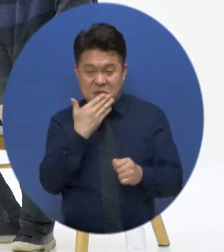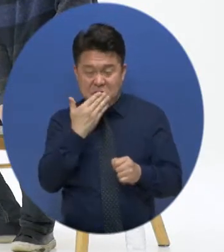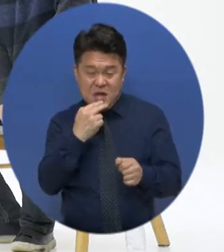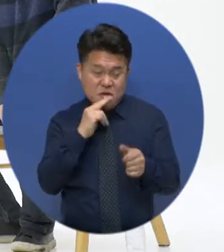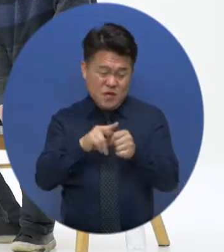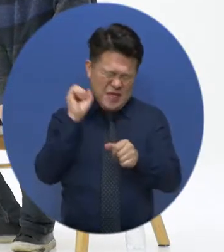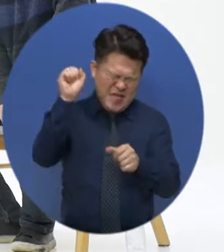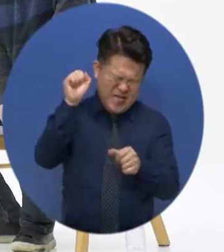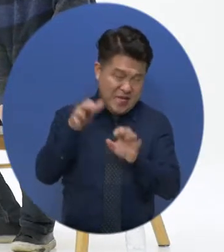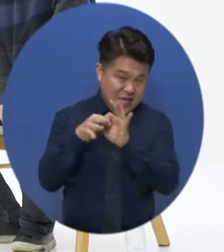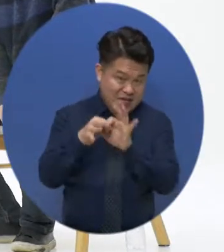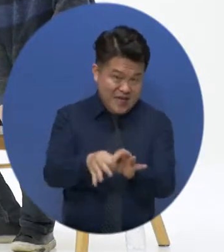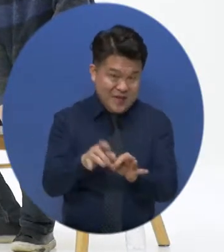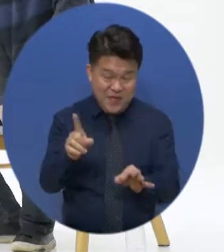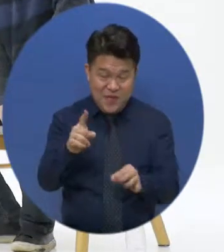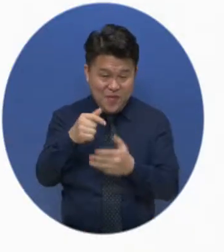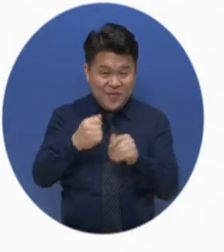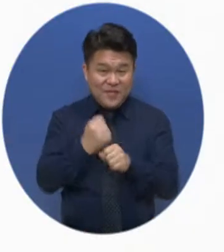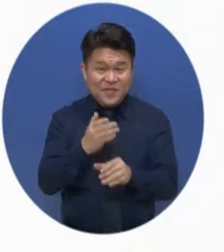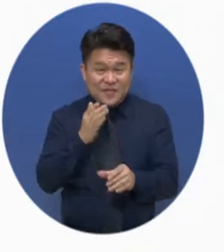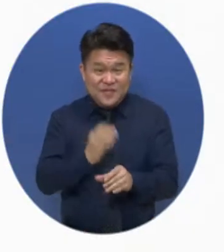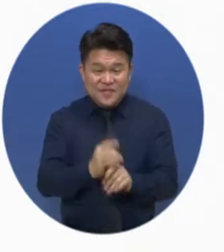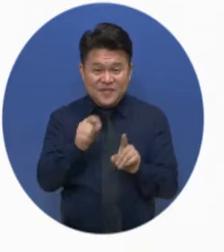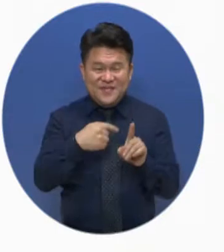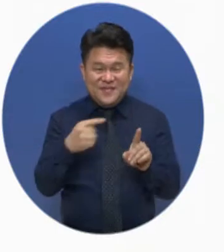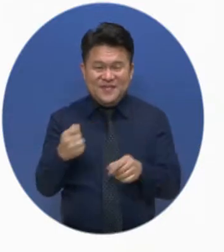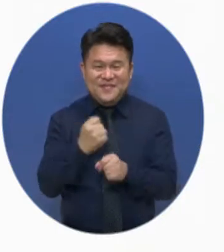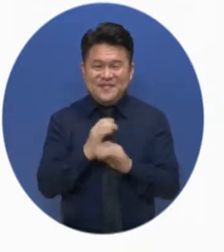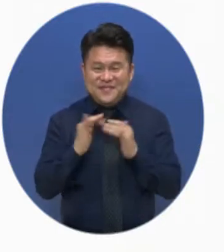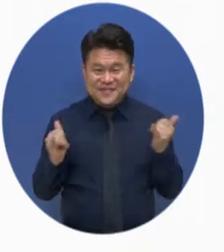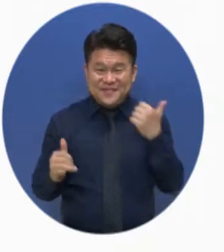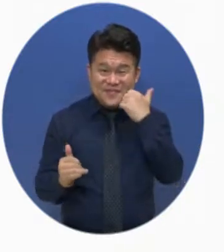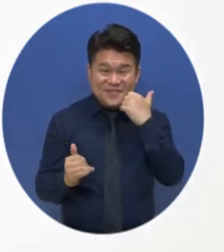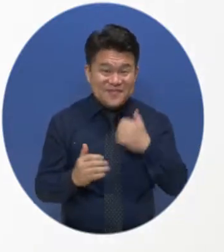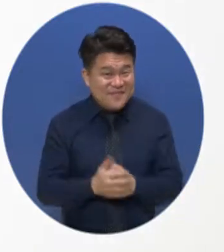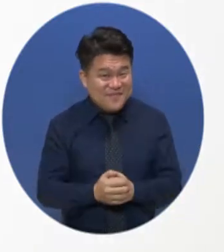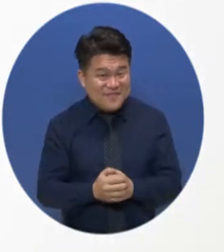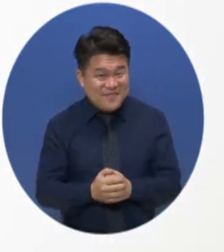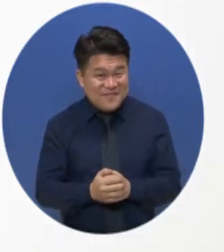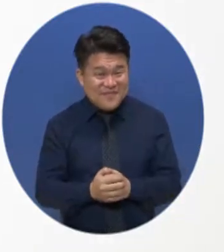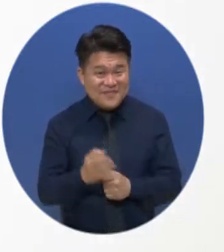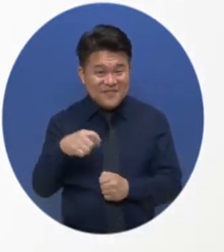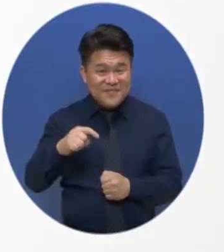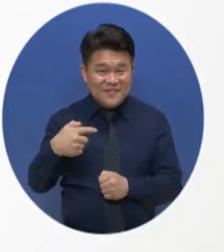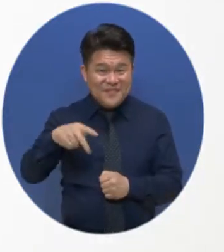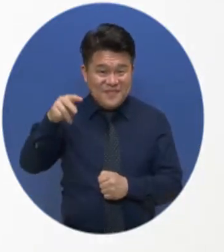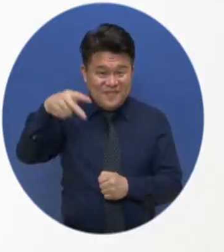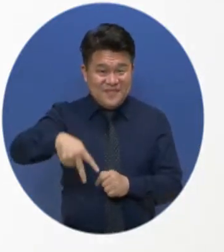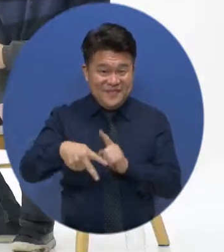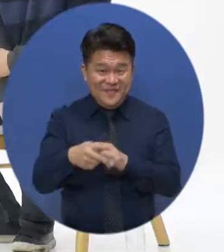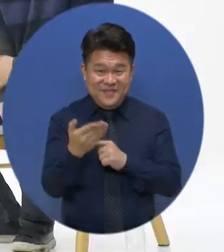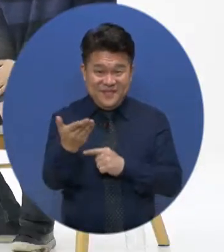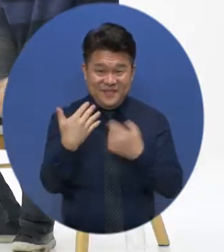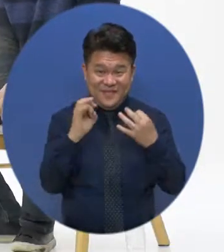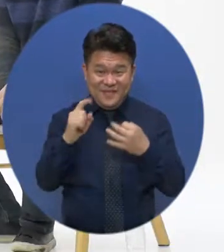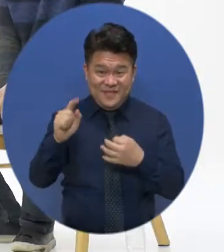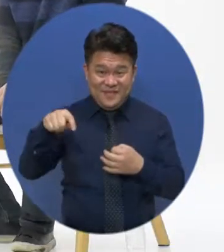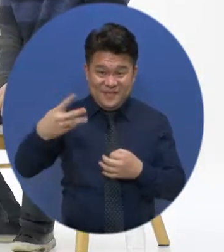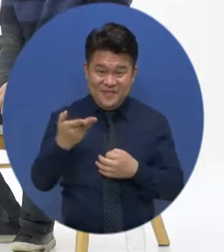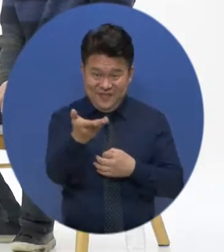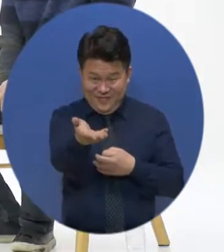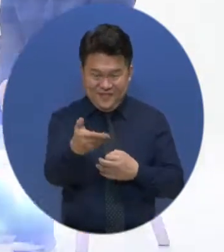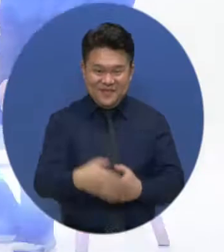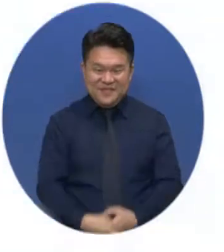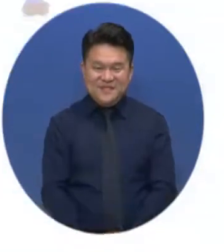연속이라는 신박한 콘텐츠를 만들고 있는 1인 크리에이터 누구시죠? 원샷 김한솔 씨입니다. 한번